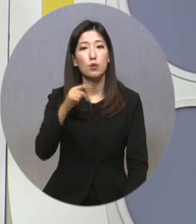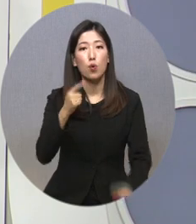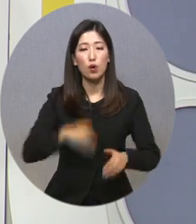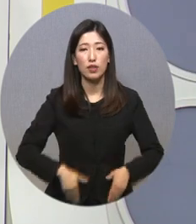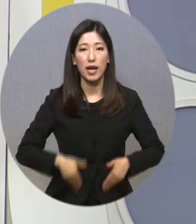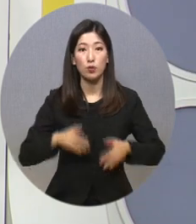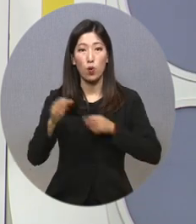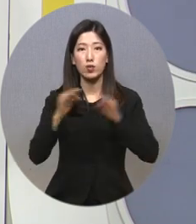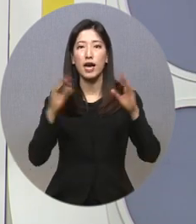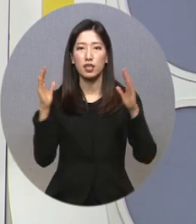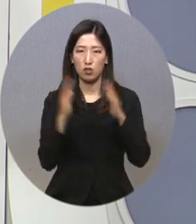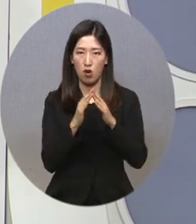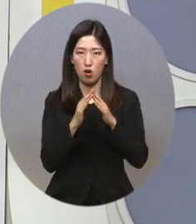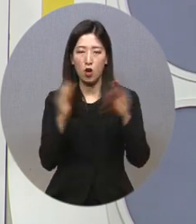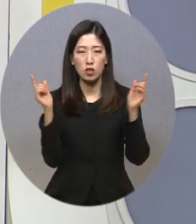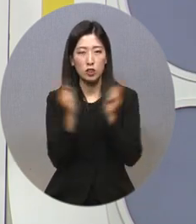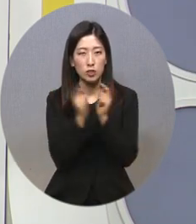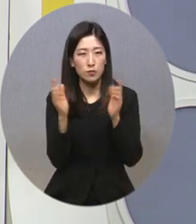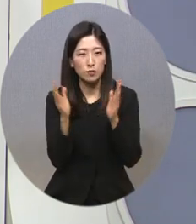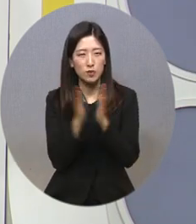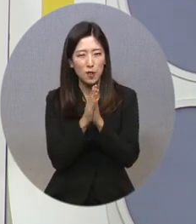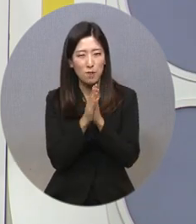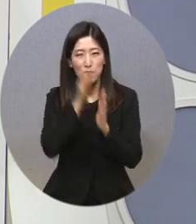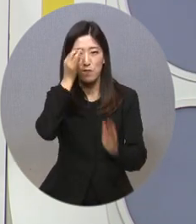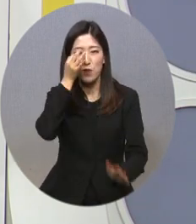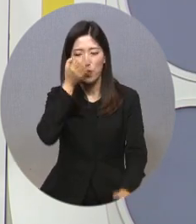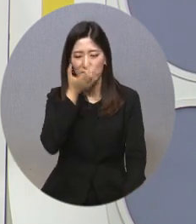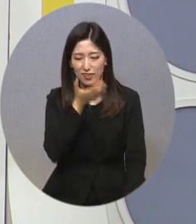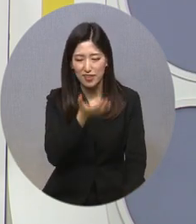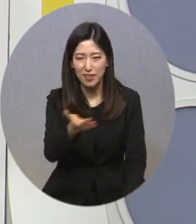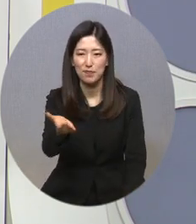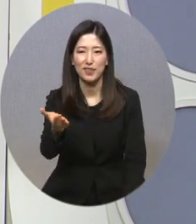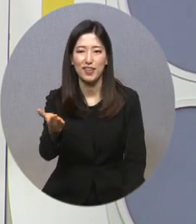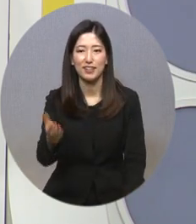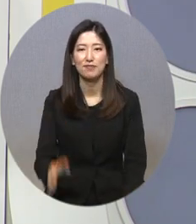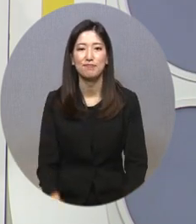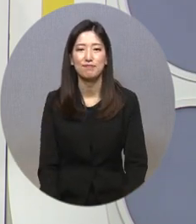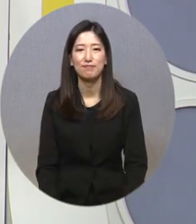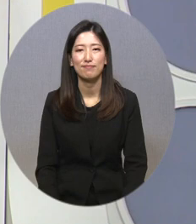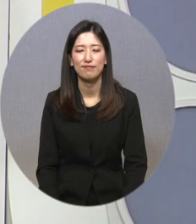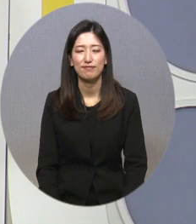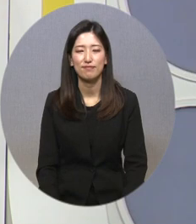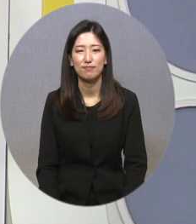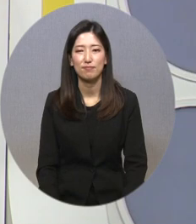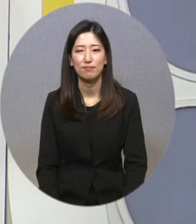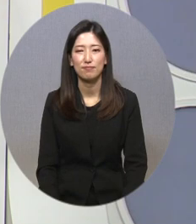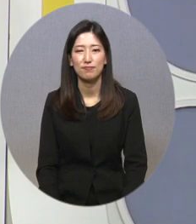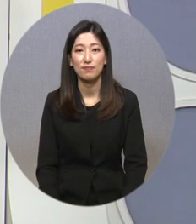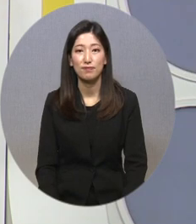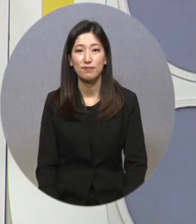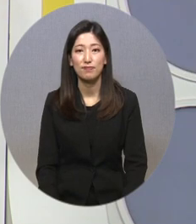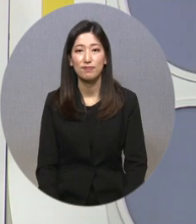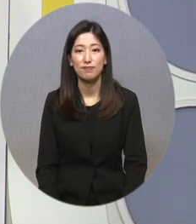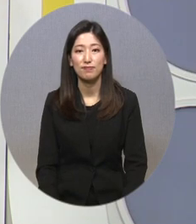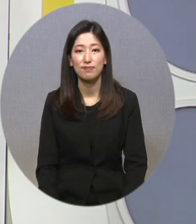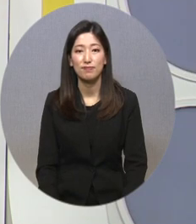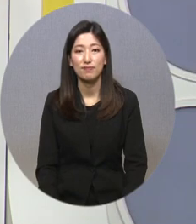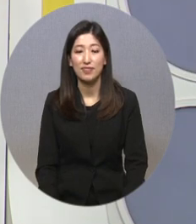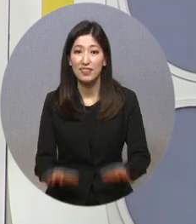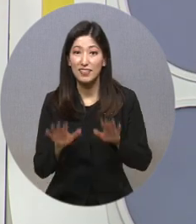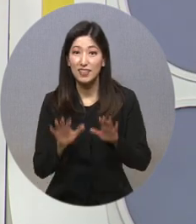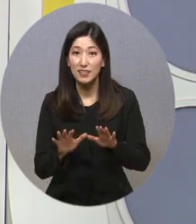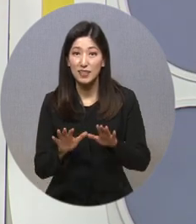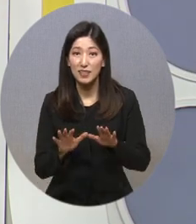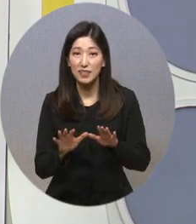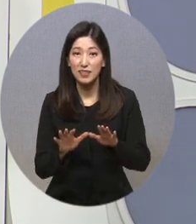그 진면목을 지금부터 낱낱이 저희가 살펴드리겠습니다. 기대해 주세요. 그러면